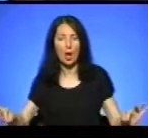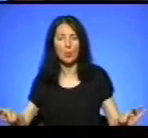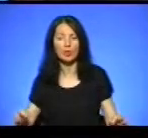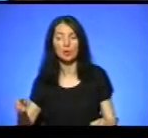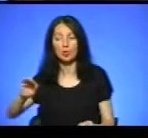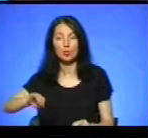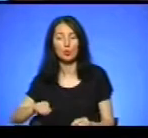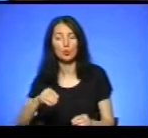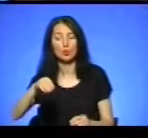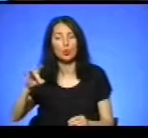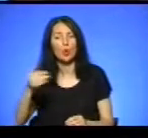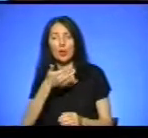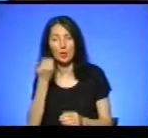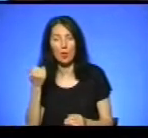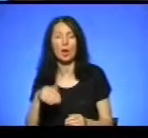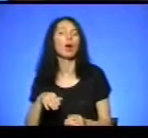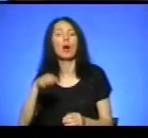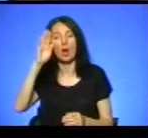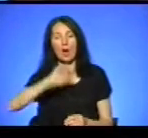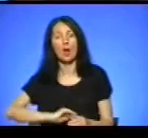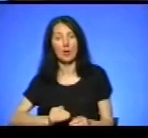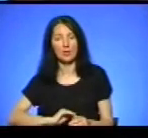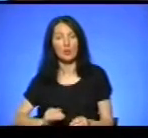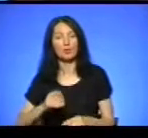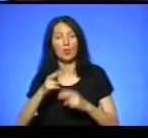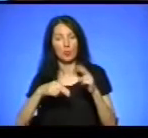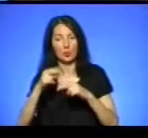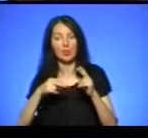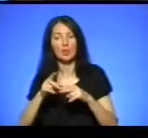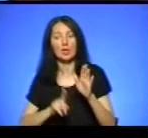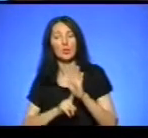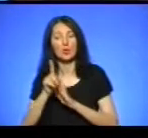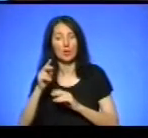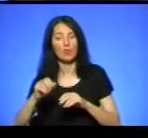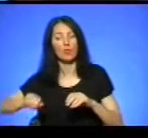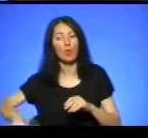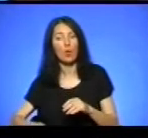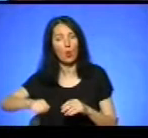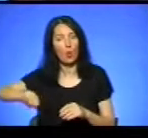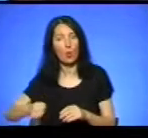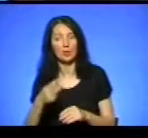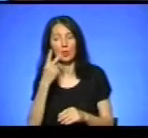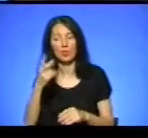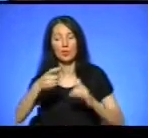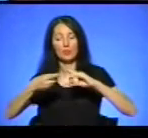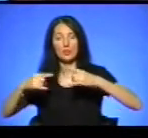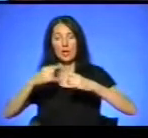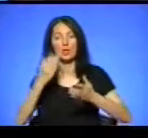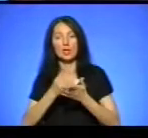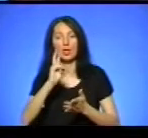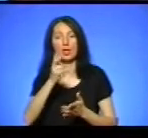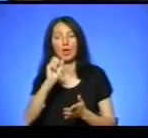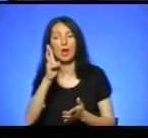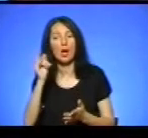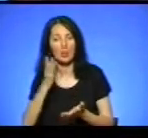почав там благоустрій, почав копати, копав, бачив, що цегла є, кабель є. І люди, сусіди, попереджали його, не